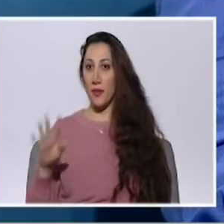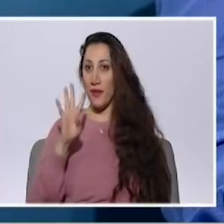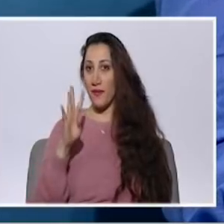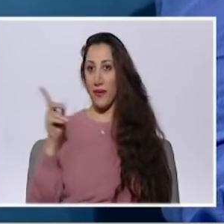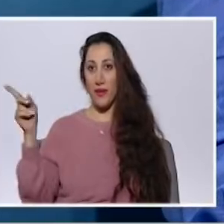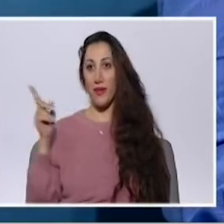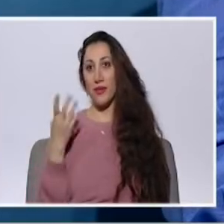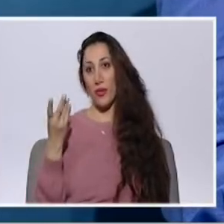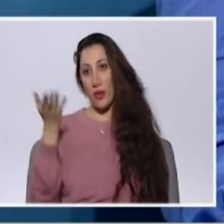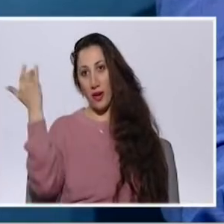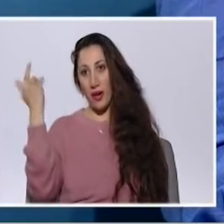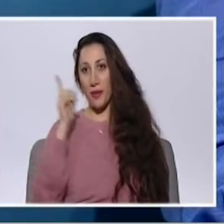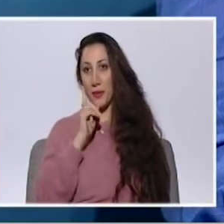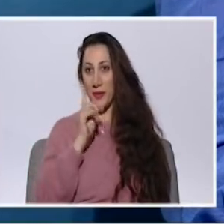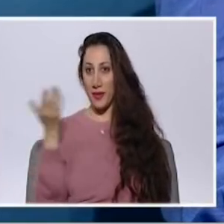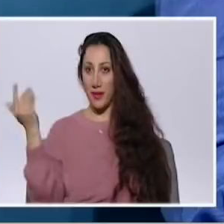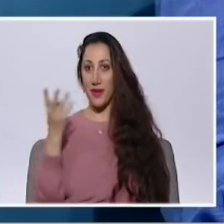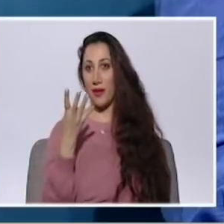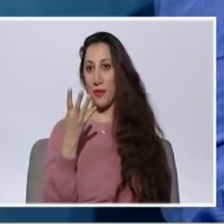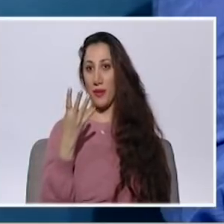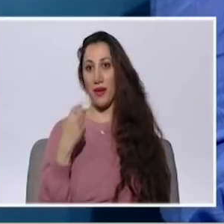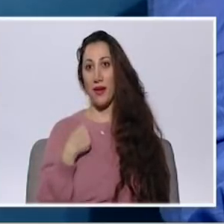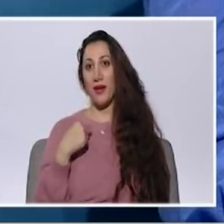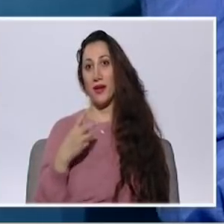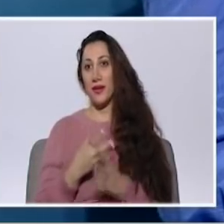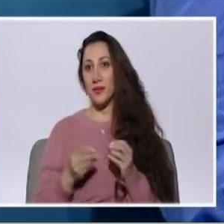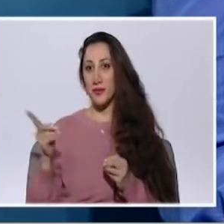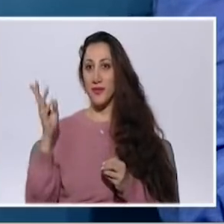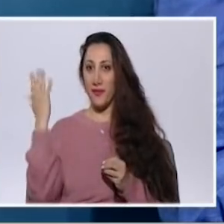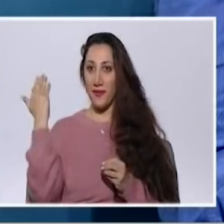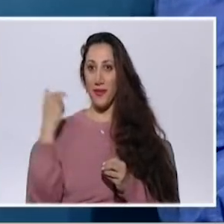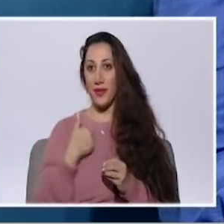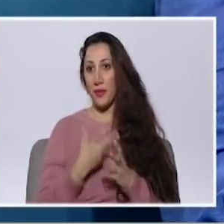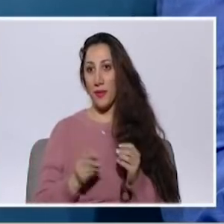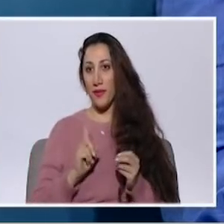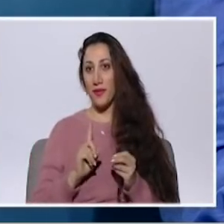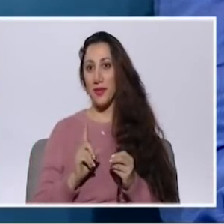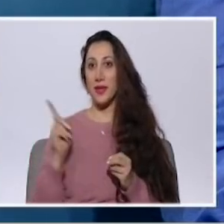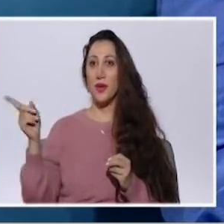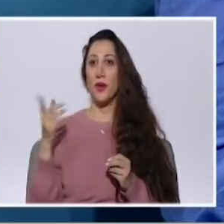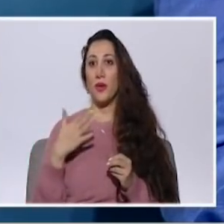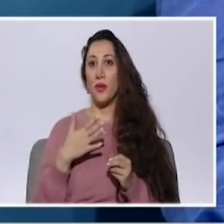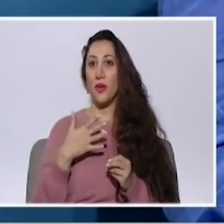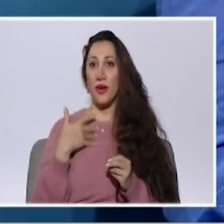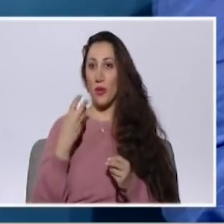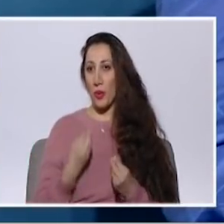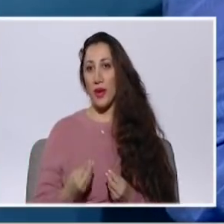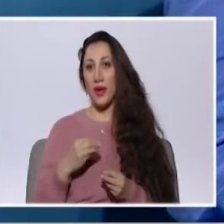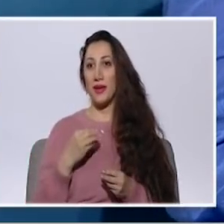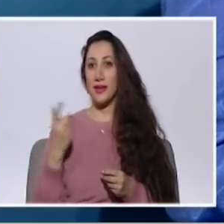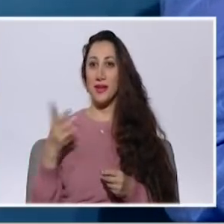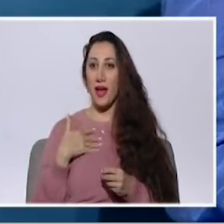في الحقن المجاري مرتين، يعني الاحساس ده بالنسبه له او ان هو عايز يرضيني دي كانت حاجه بالنسبه